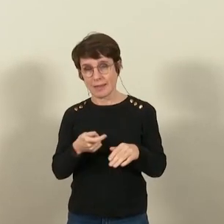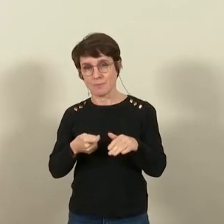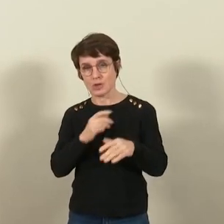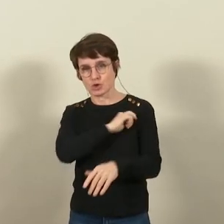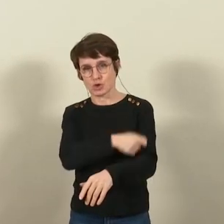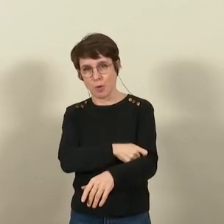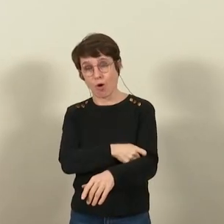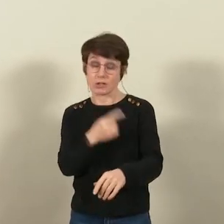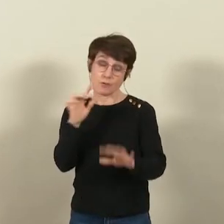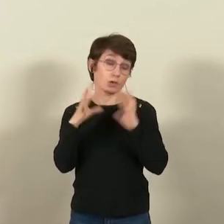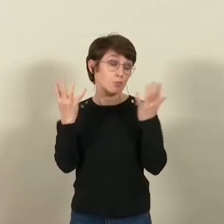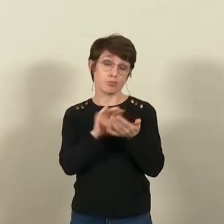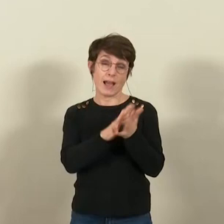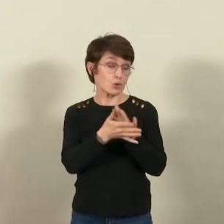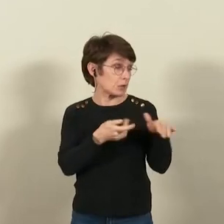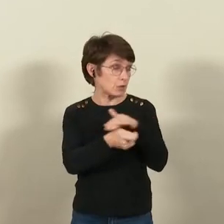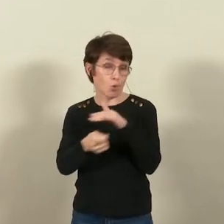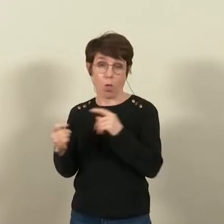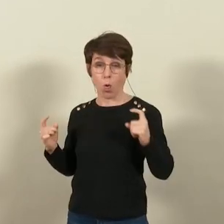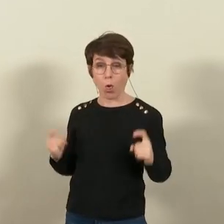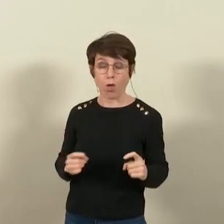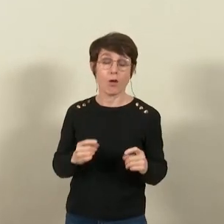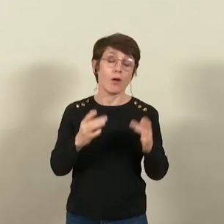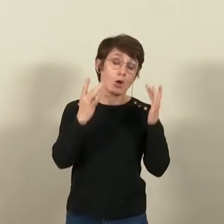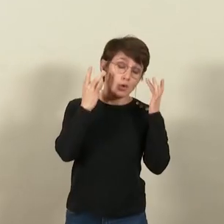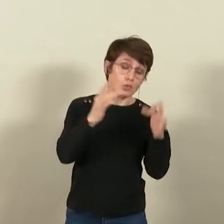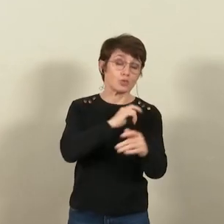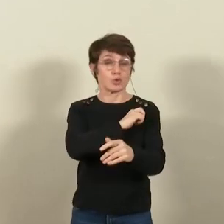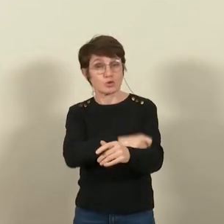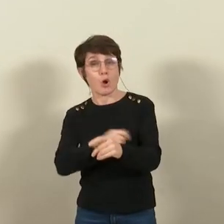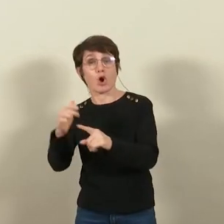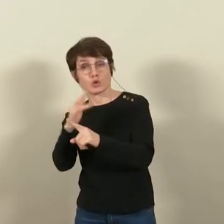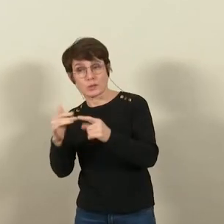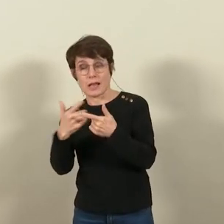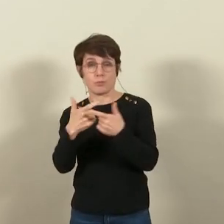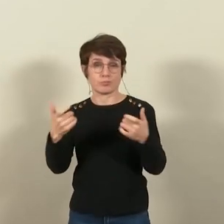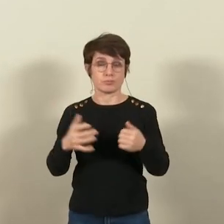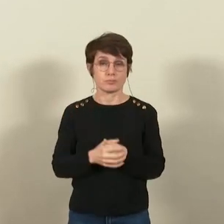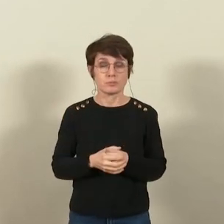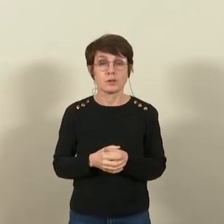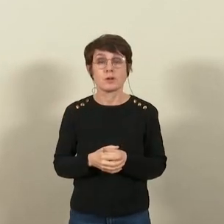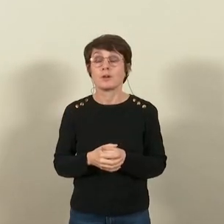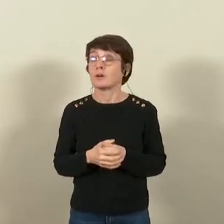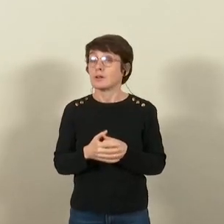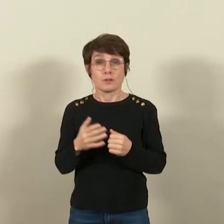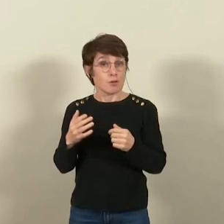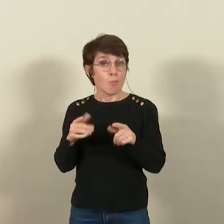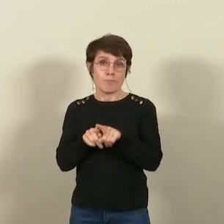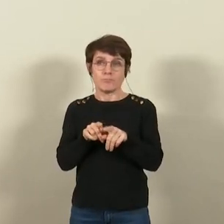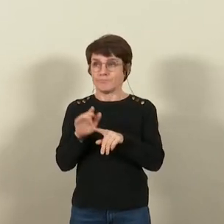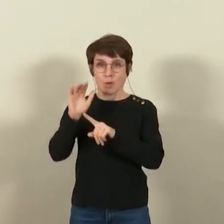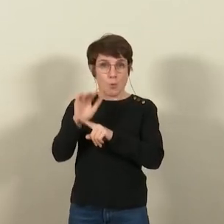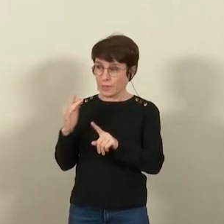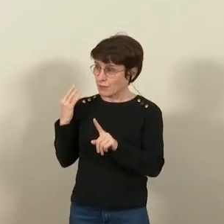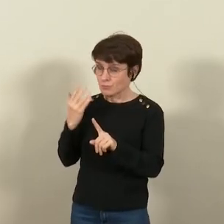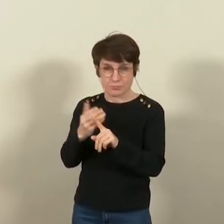monde associatif sport culture socioulturel social vous n'avez rien sanctuarisé à ce